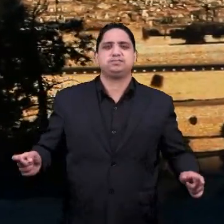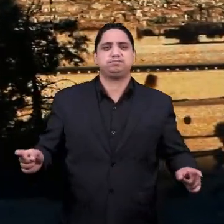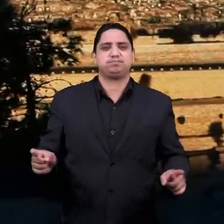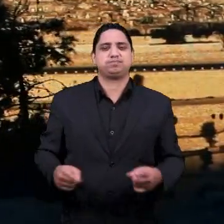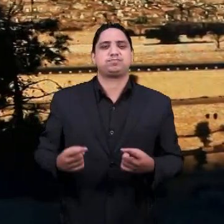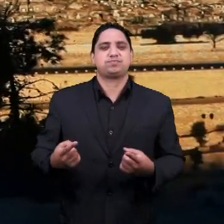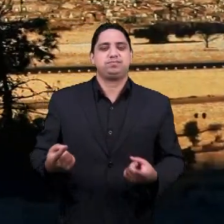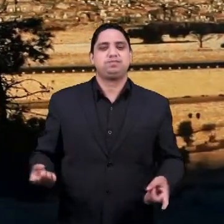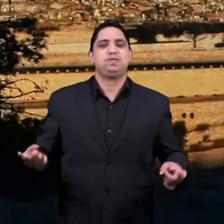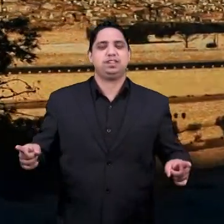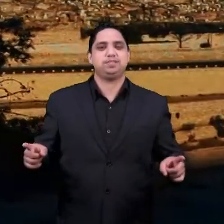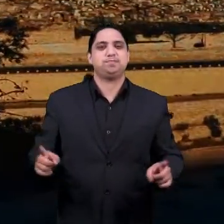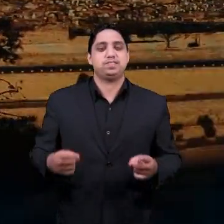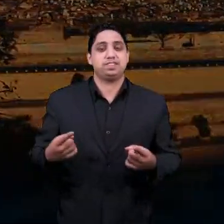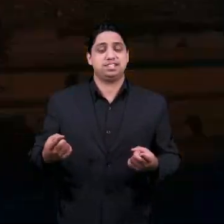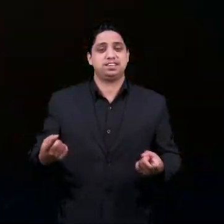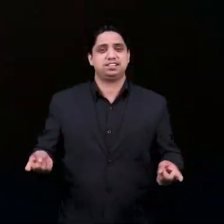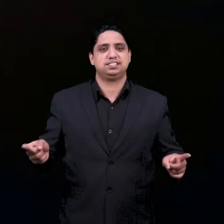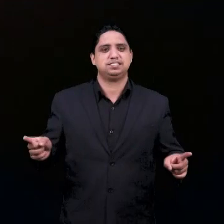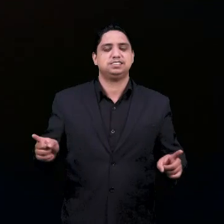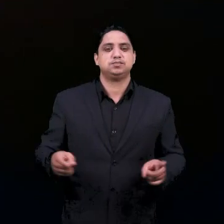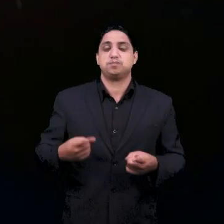христианах.